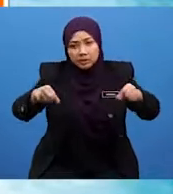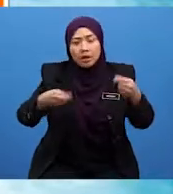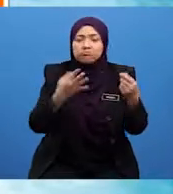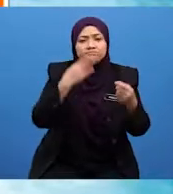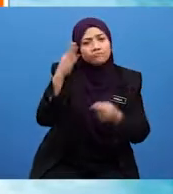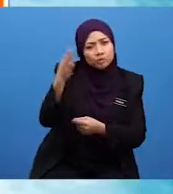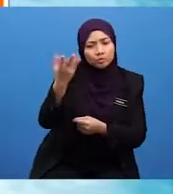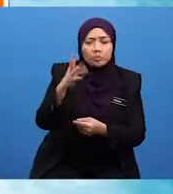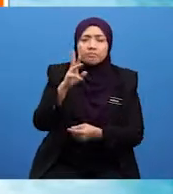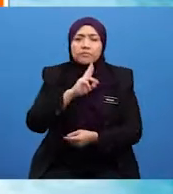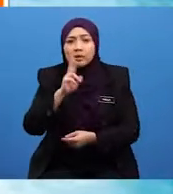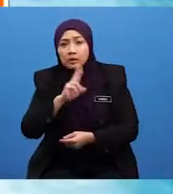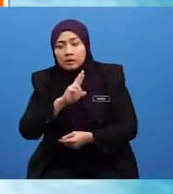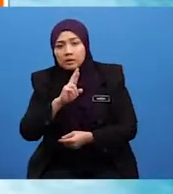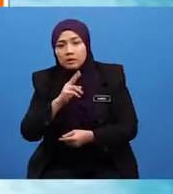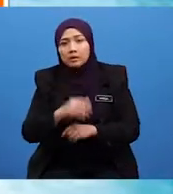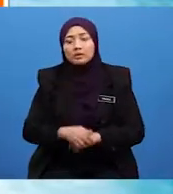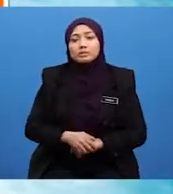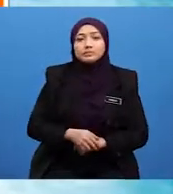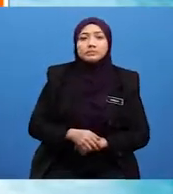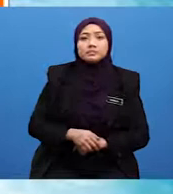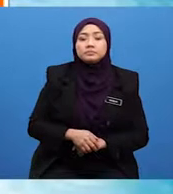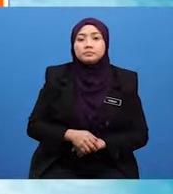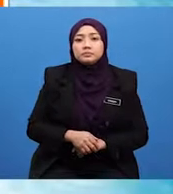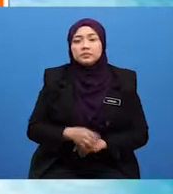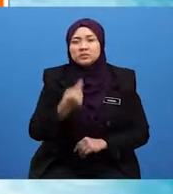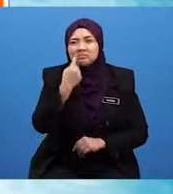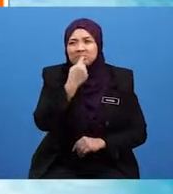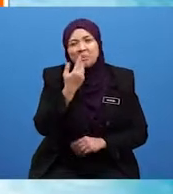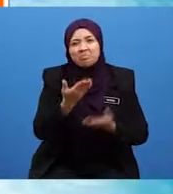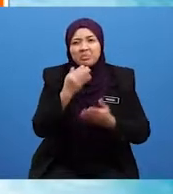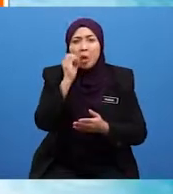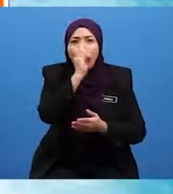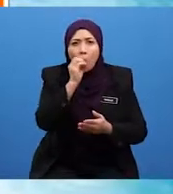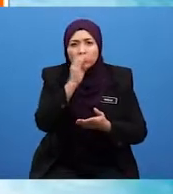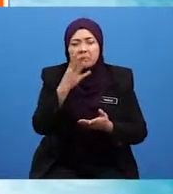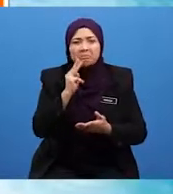Ada bahan neutral berasa tawar, masin dan juga manis.